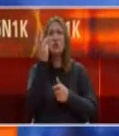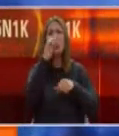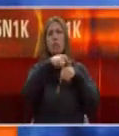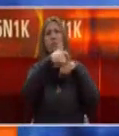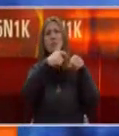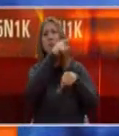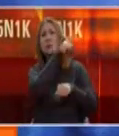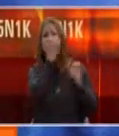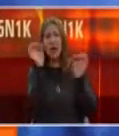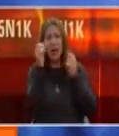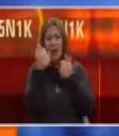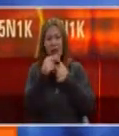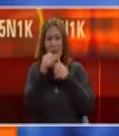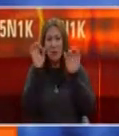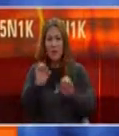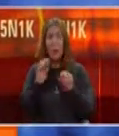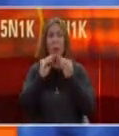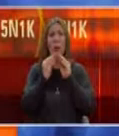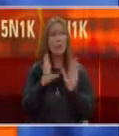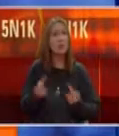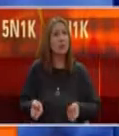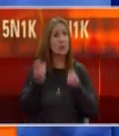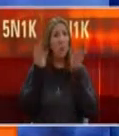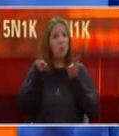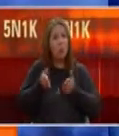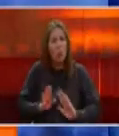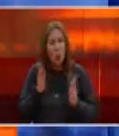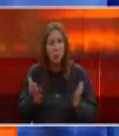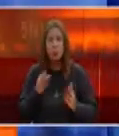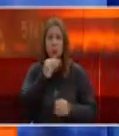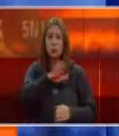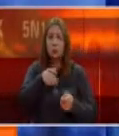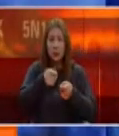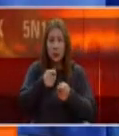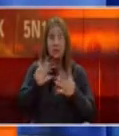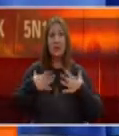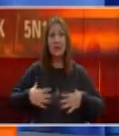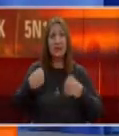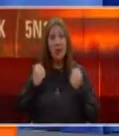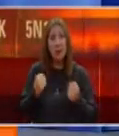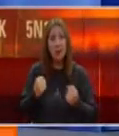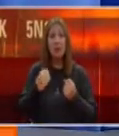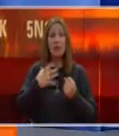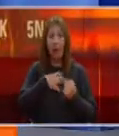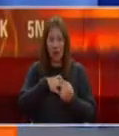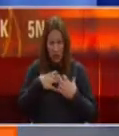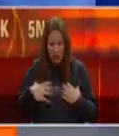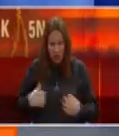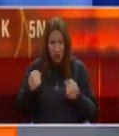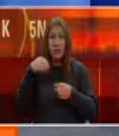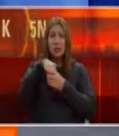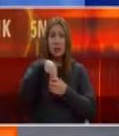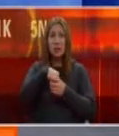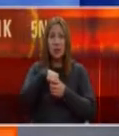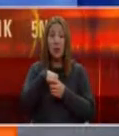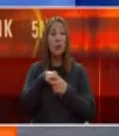erken evlilikle başlayan sorunlar var. Doğumda, çocukların sağlığı konusunda, kendi sağlıkları